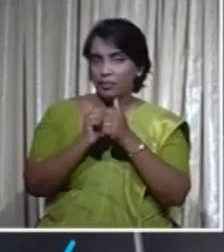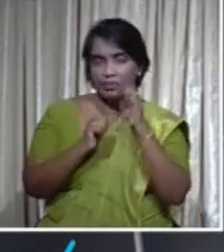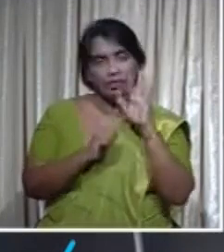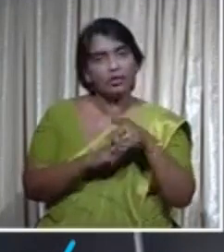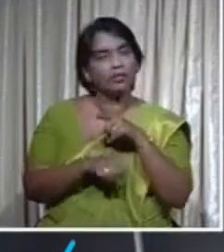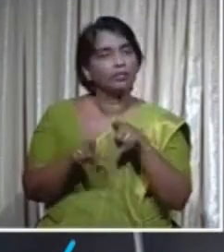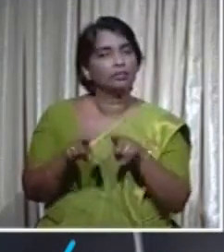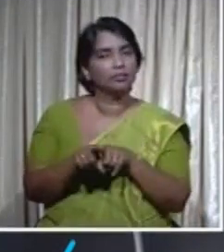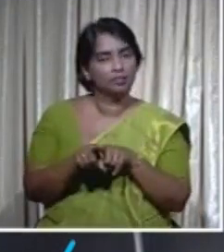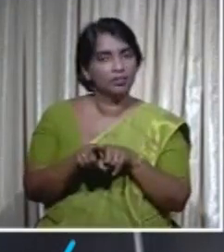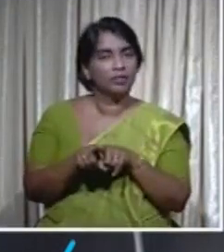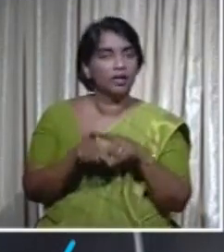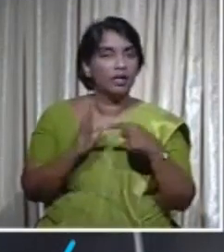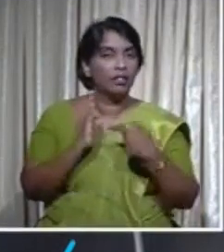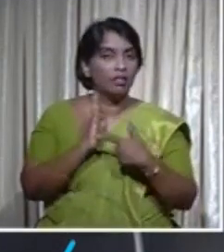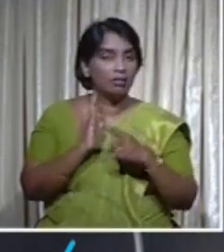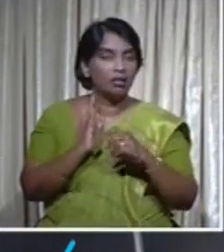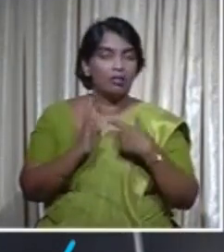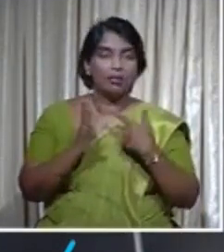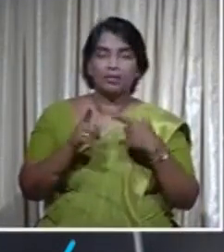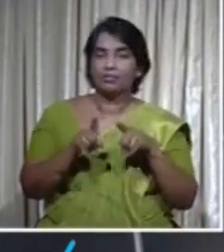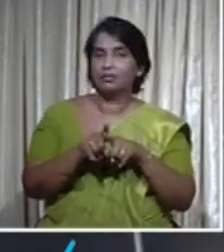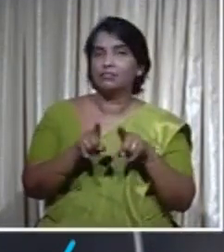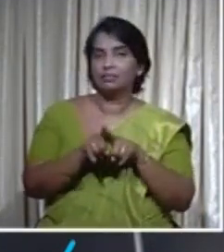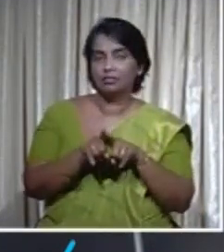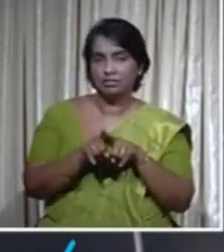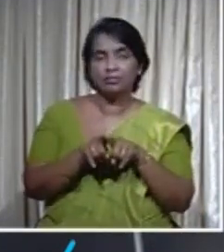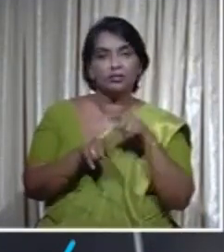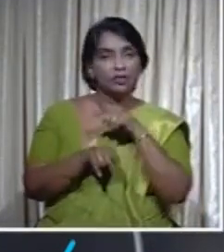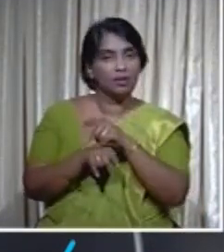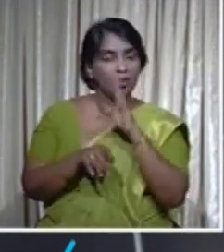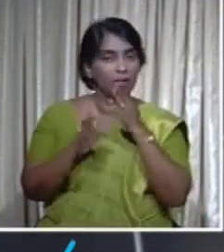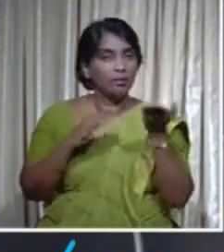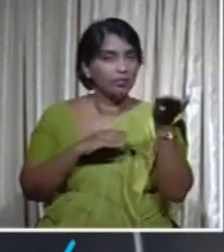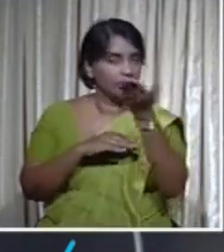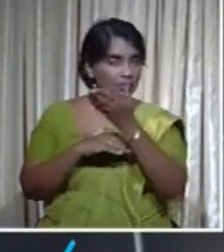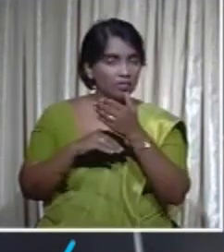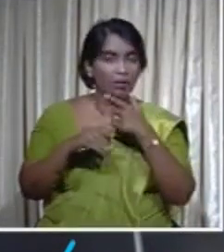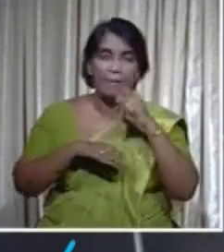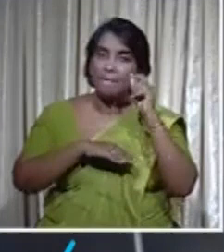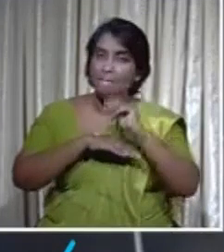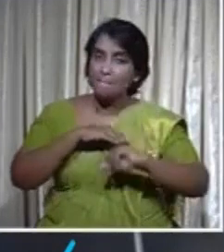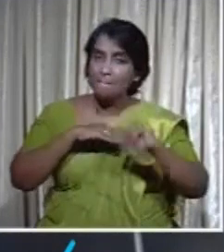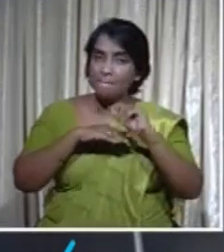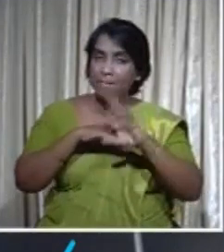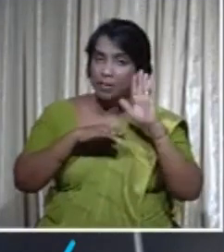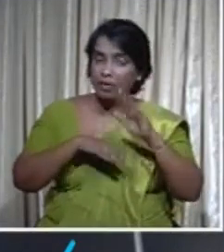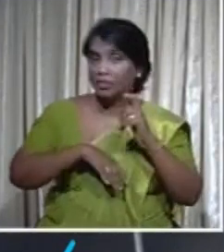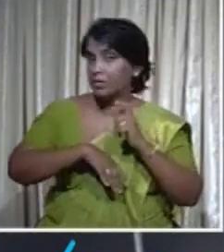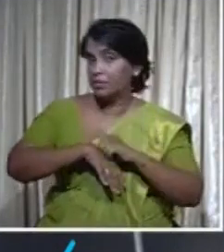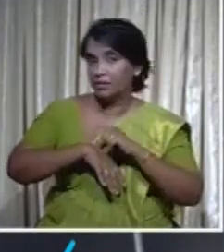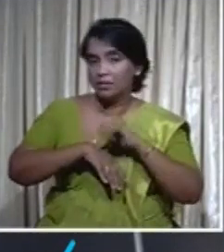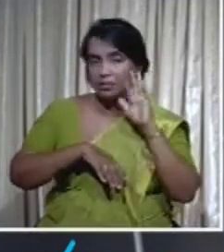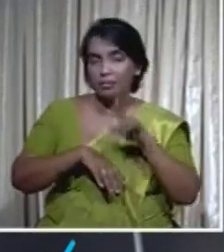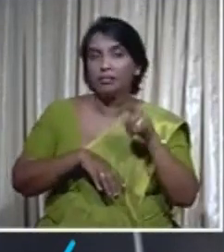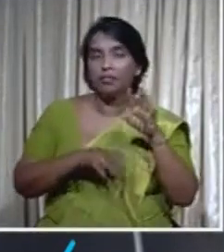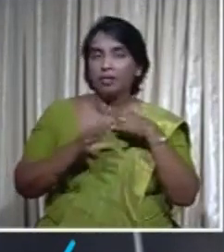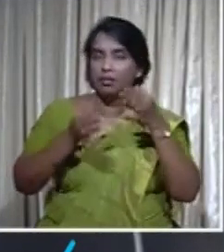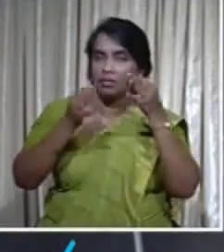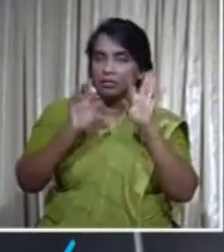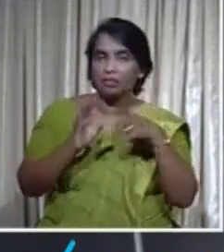எலக்ட்ரானிக் வகையிலே உங்களுடைய திட்டங்கள் இருக்கின்ற போது அதை மிகவும் பயன்படக்கூடிய வகையிலே